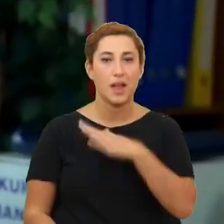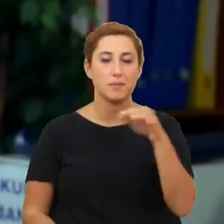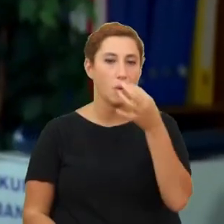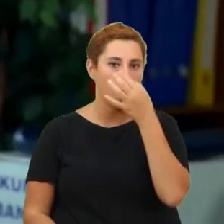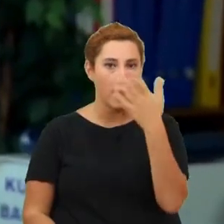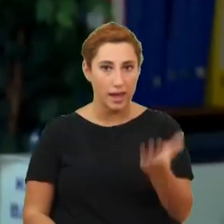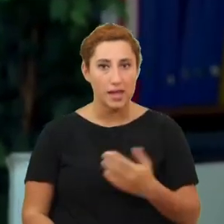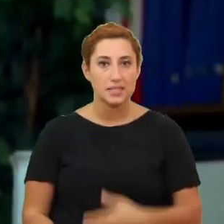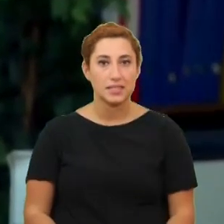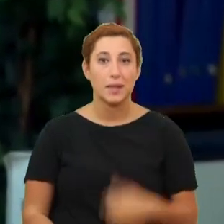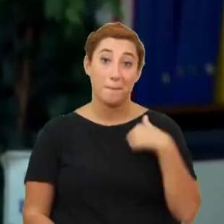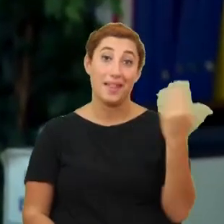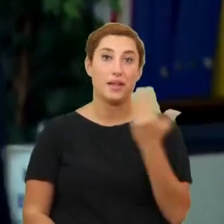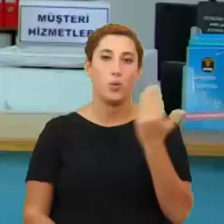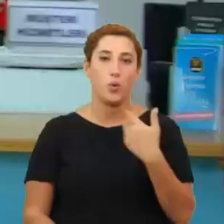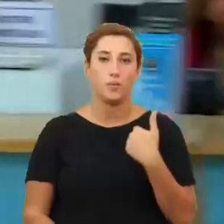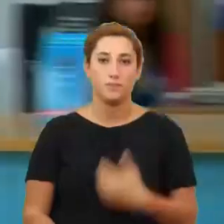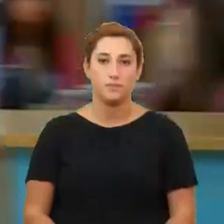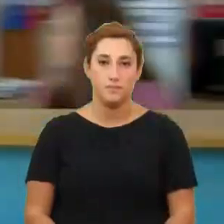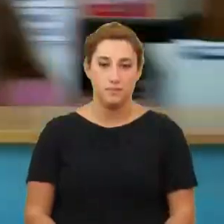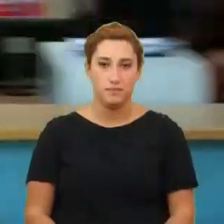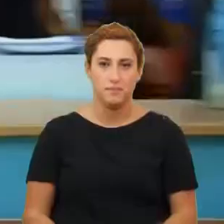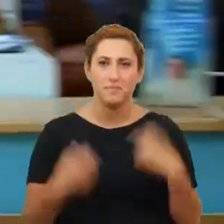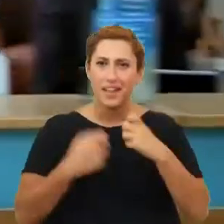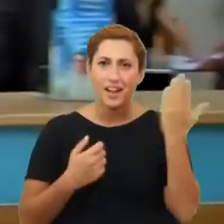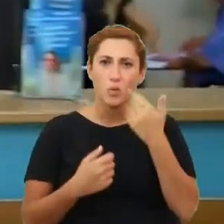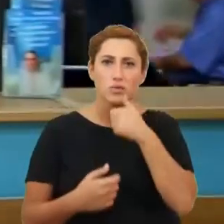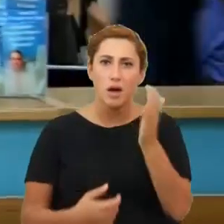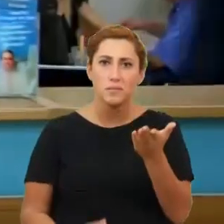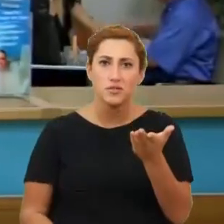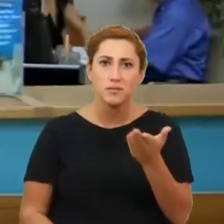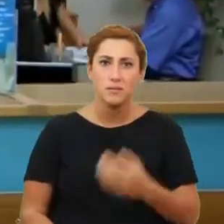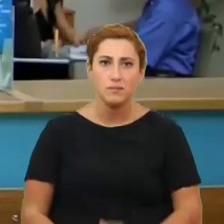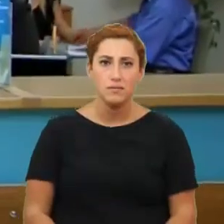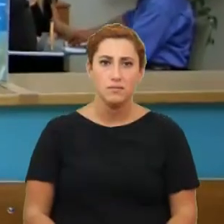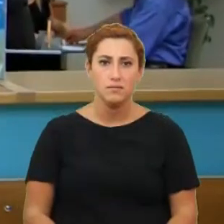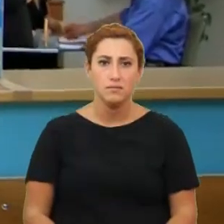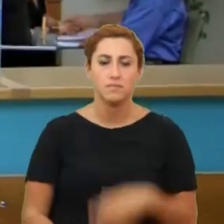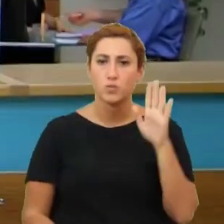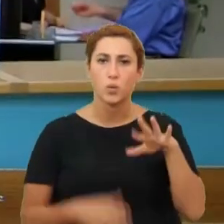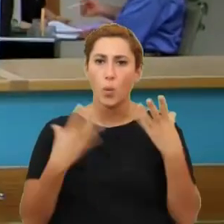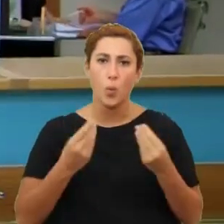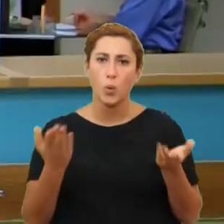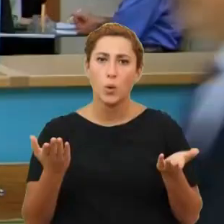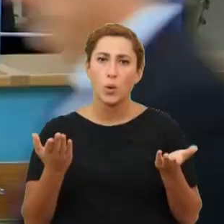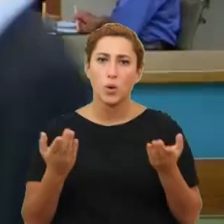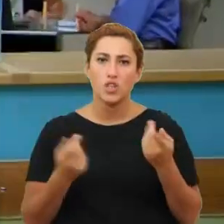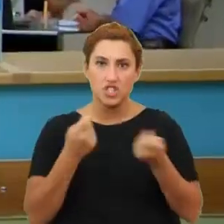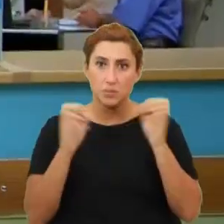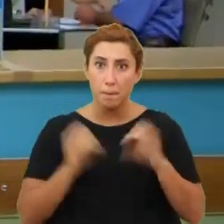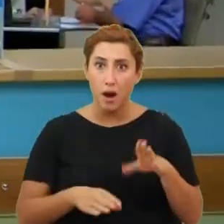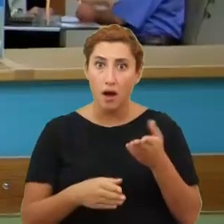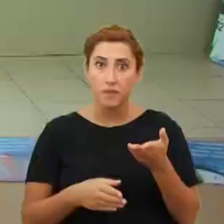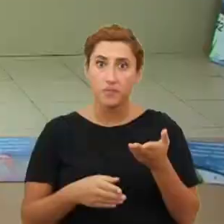Hepinize kolay gelsin. Ben gidiyorum. Nereye gidiyorsun abicim? Ah, ne oluyor ya? İşi mi